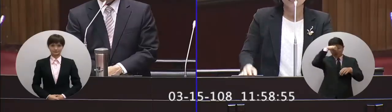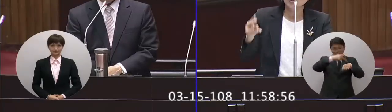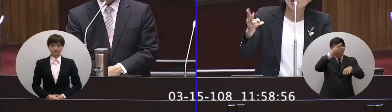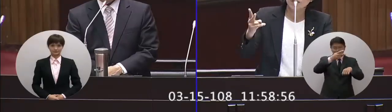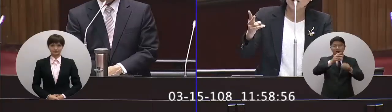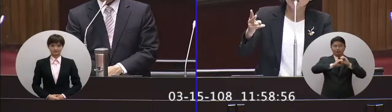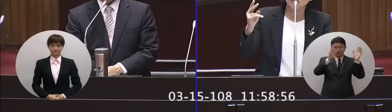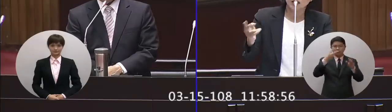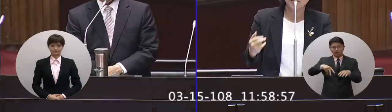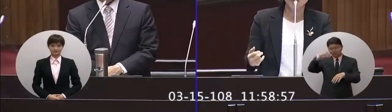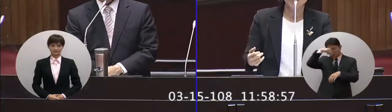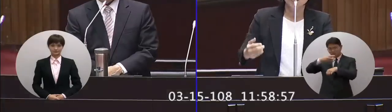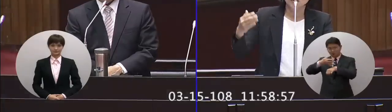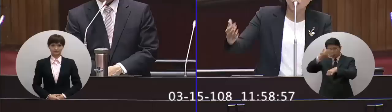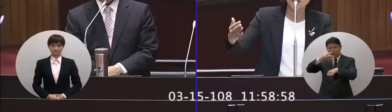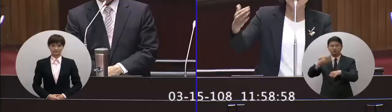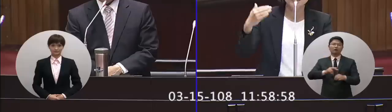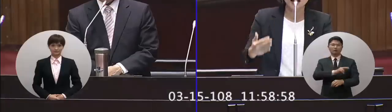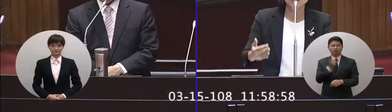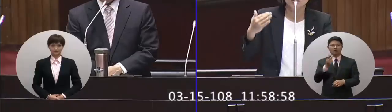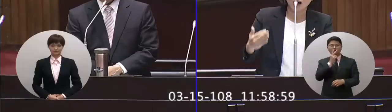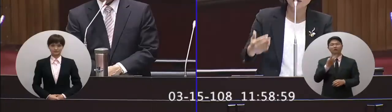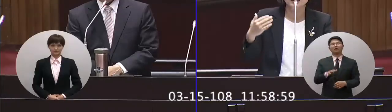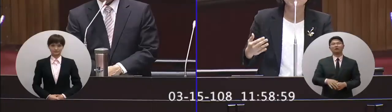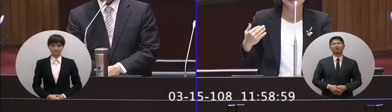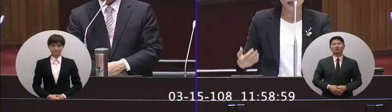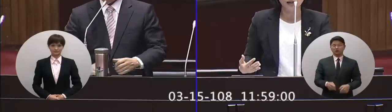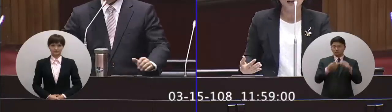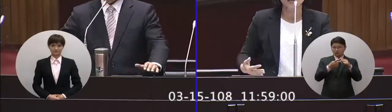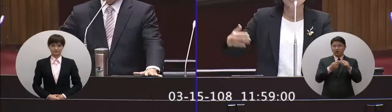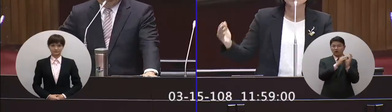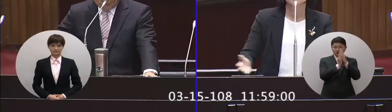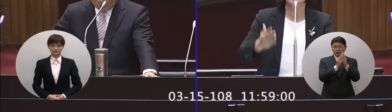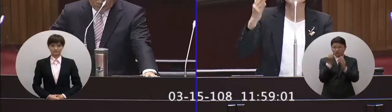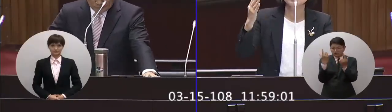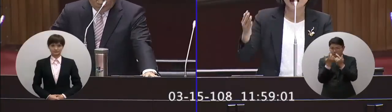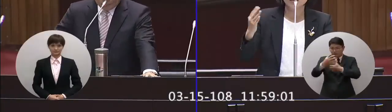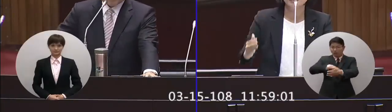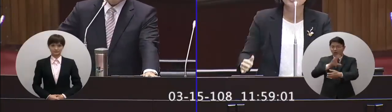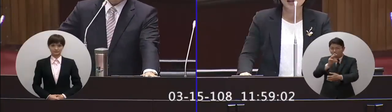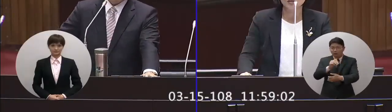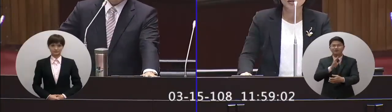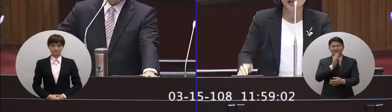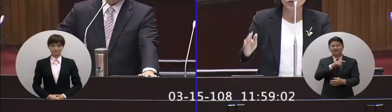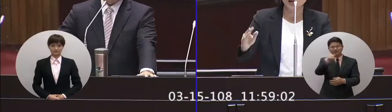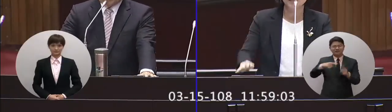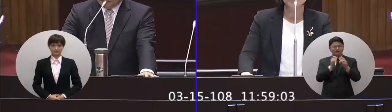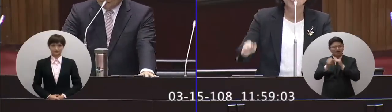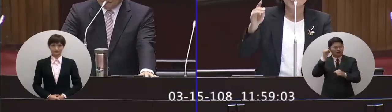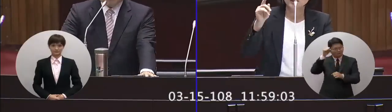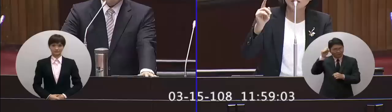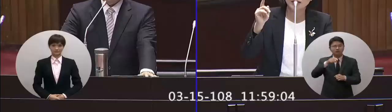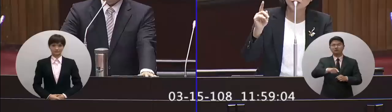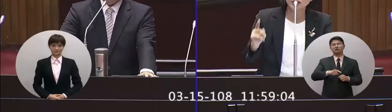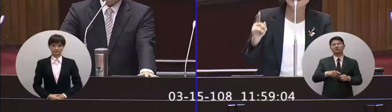改。第二波有没有要加入桃园、新北等等，就是在大家的抗议之下又改